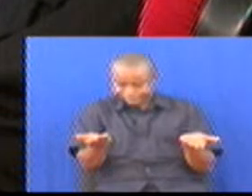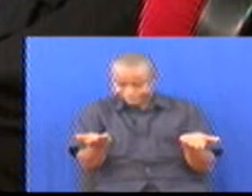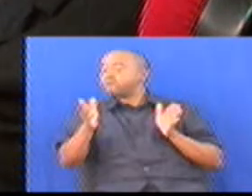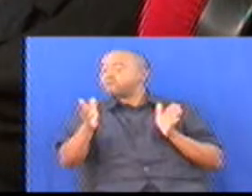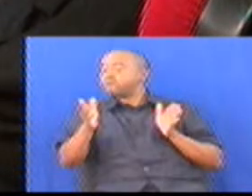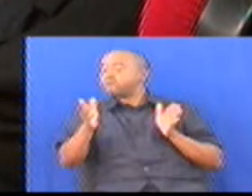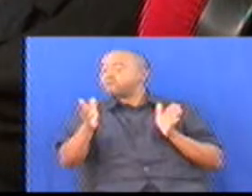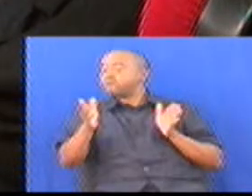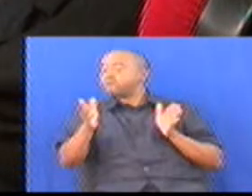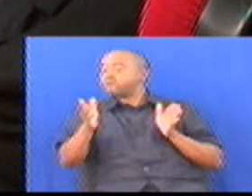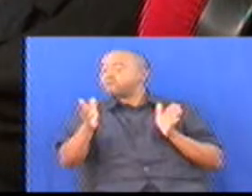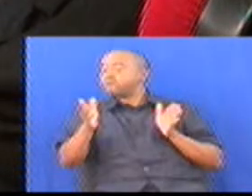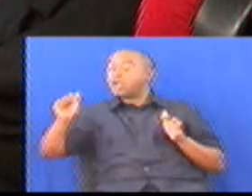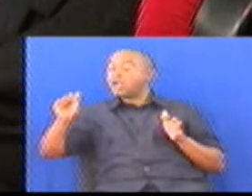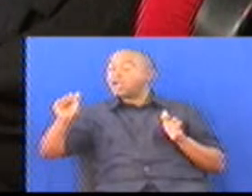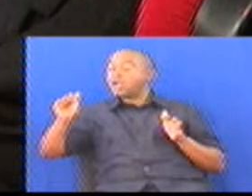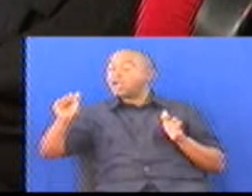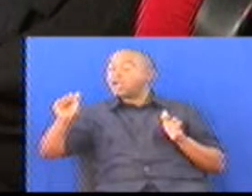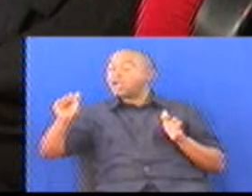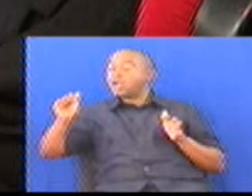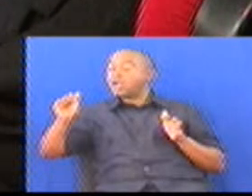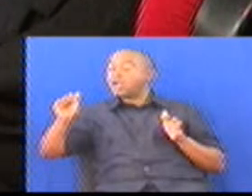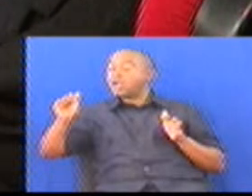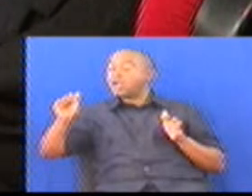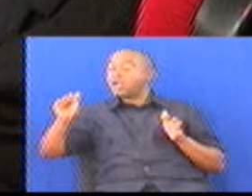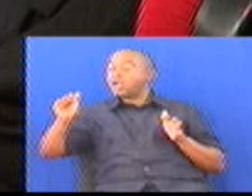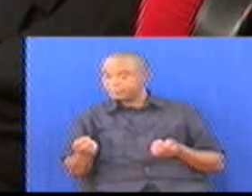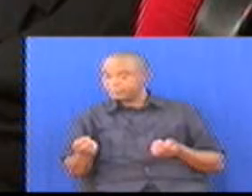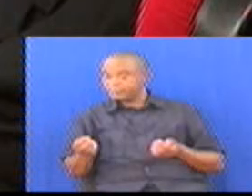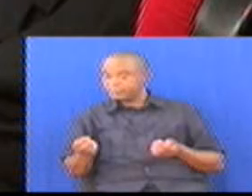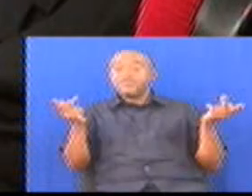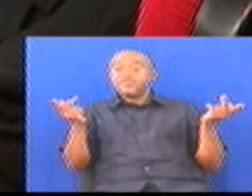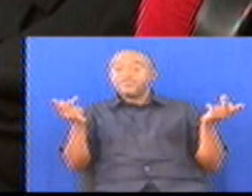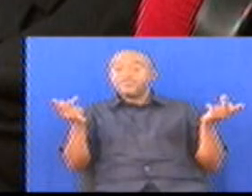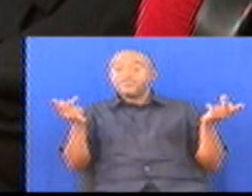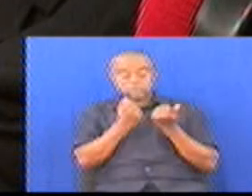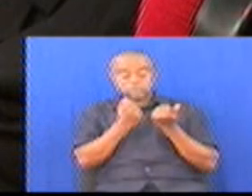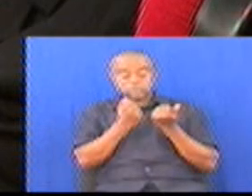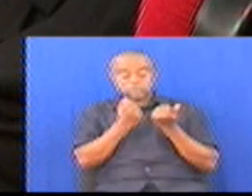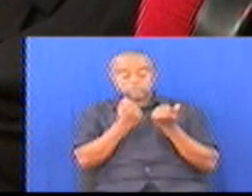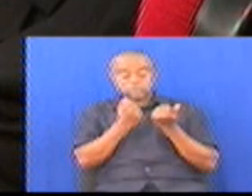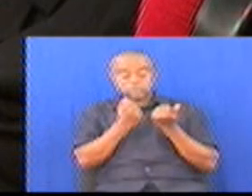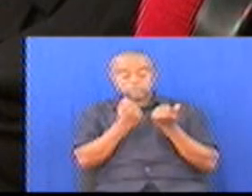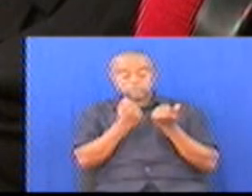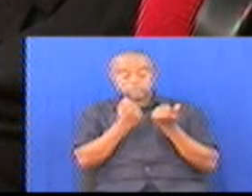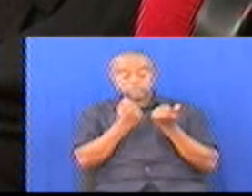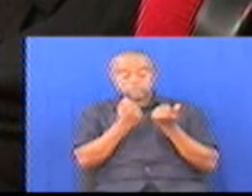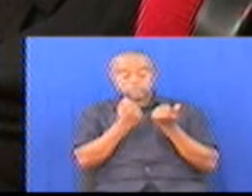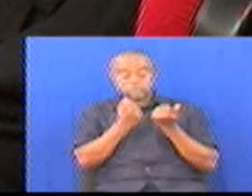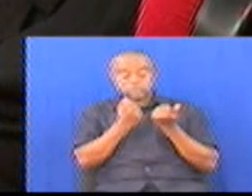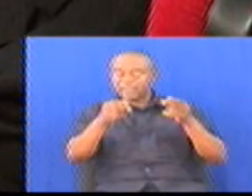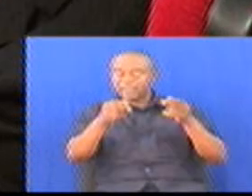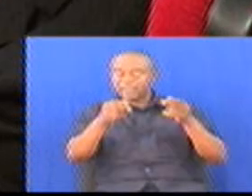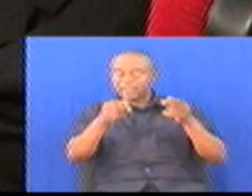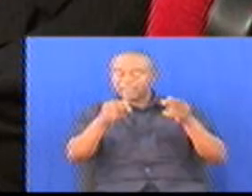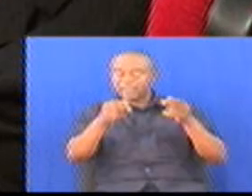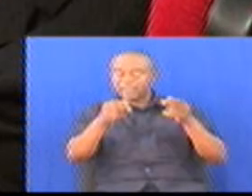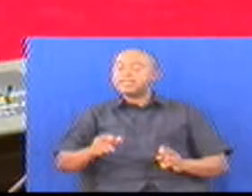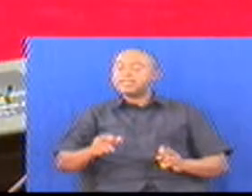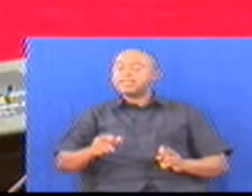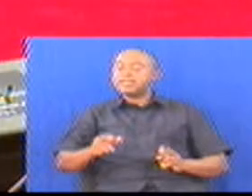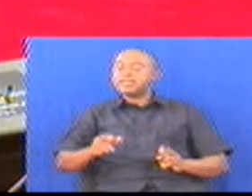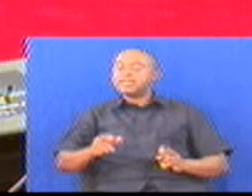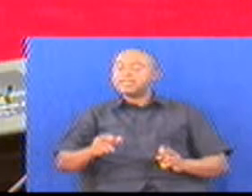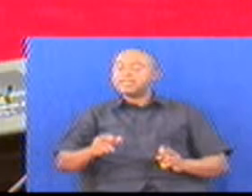umefikia 80%. Aidha, ujenzi unaendelea kwa daraja la New Salenda Dar es Salaam